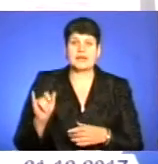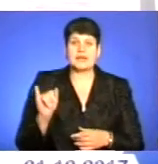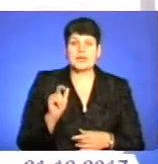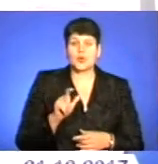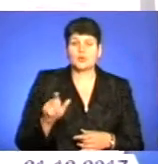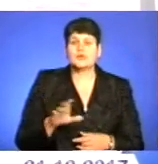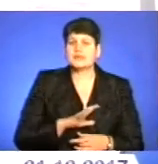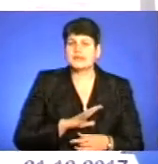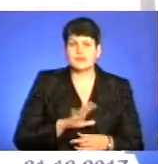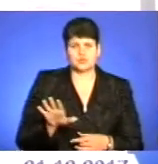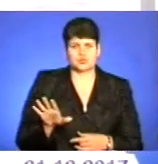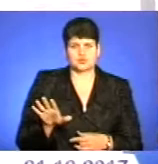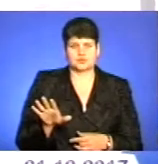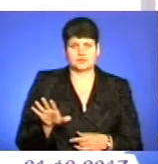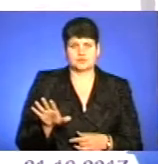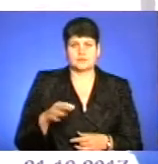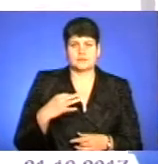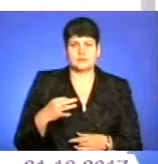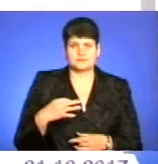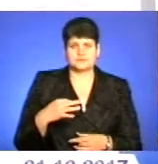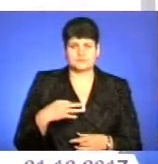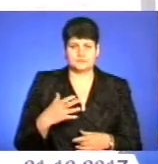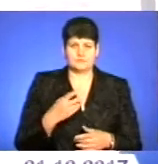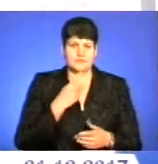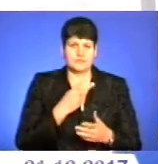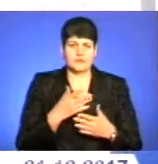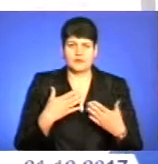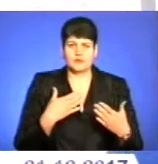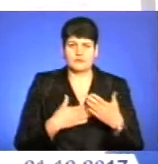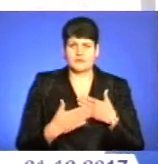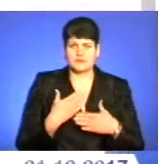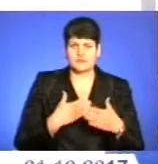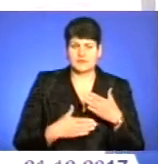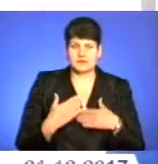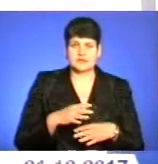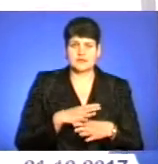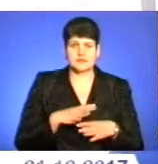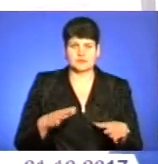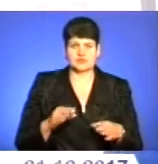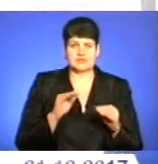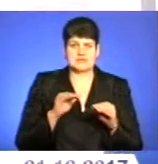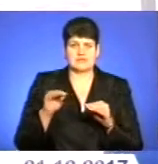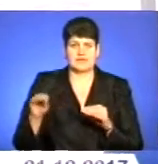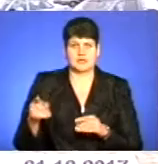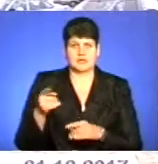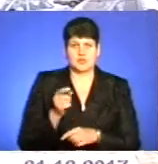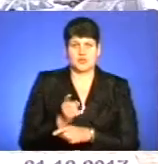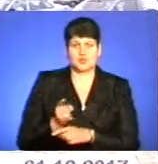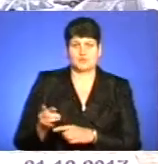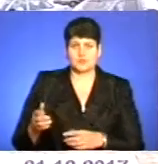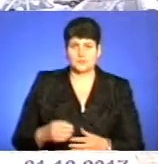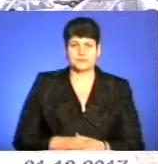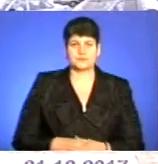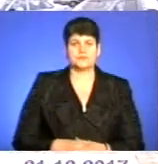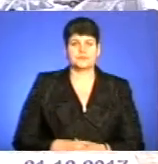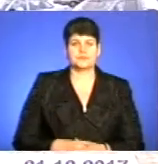не будуть нехтувати інвалідами і не будуть ставати на халяву на їхню зупинку. Анжела